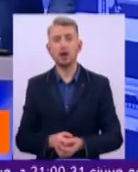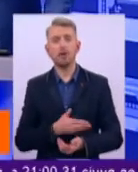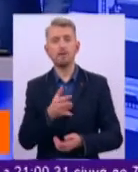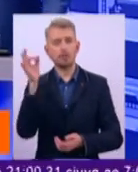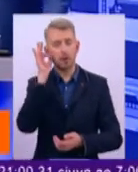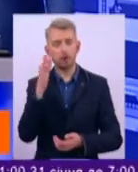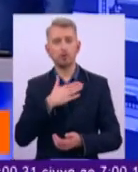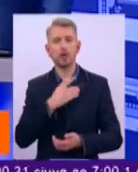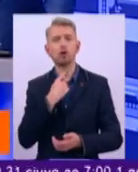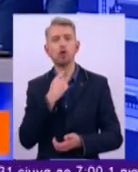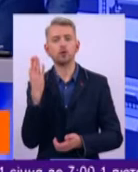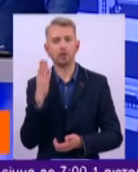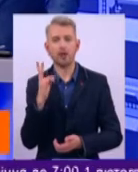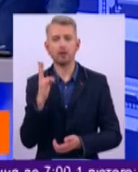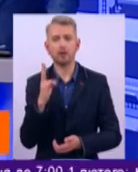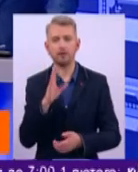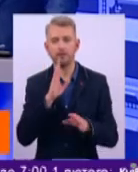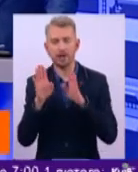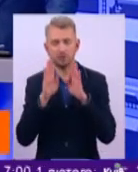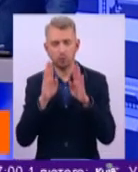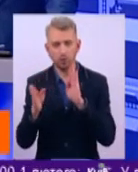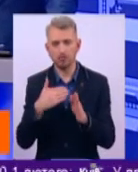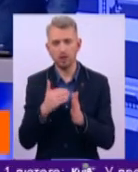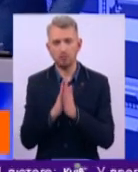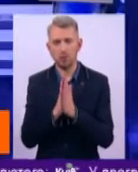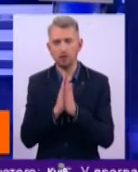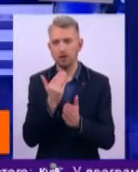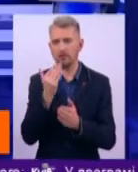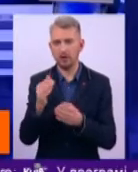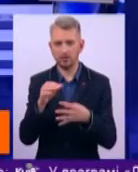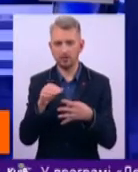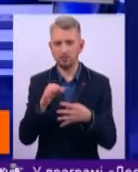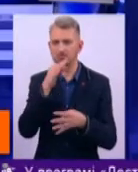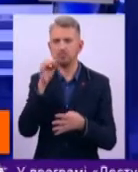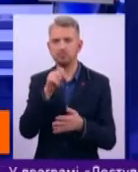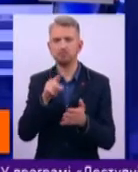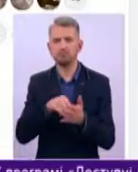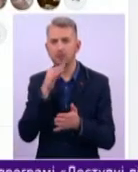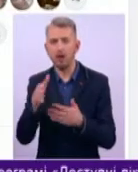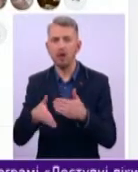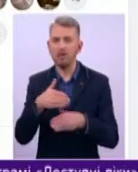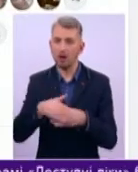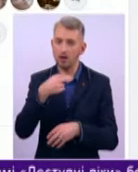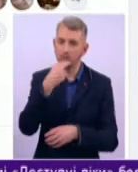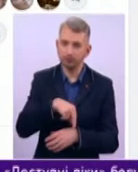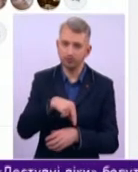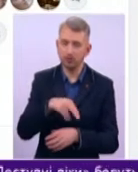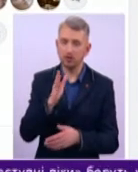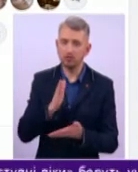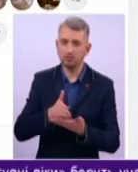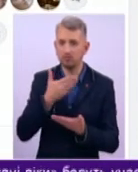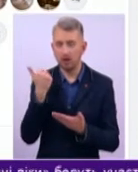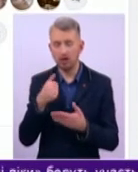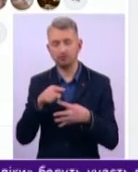про наше голосування у Фейсбуці. Ми просили вас відповісти на запитання, чи є санкції ефективним способом боротьби з